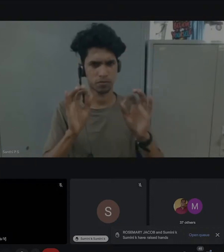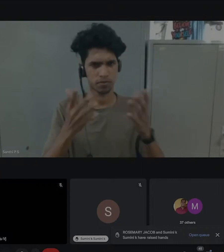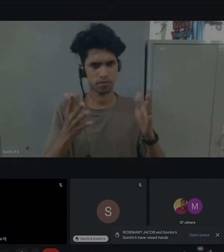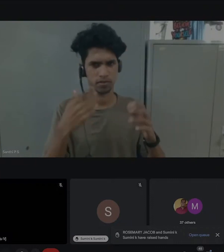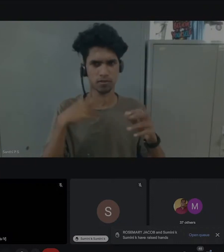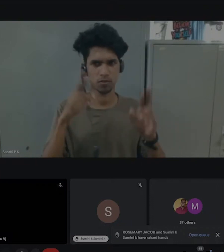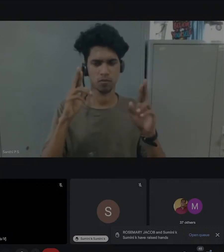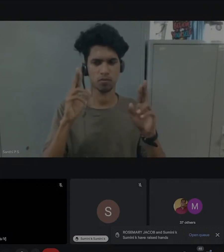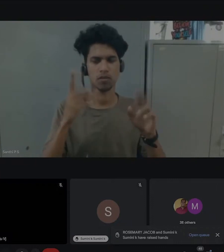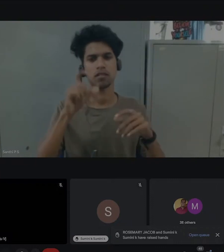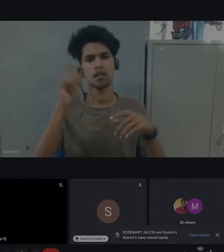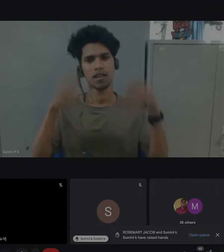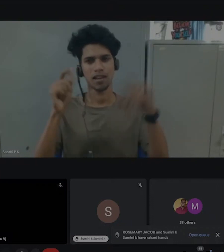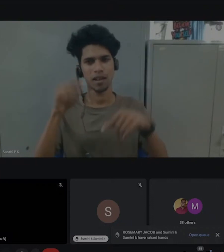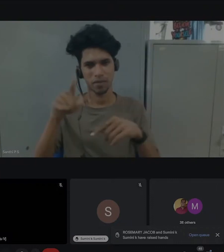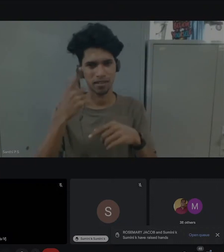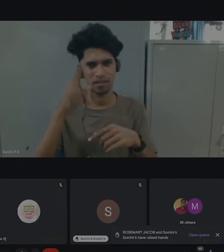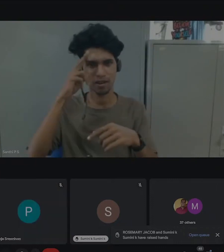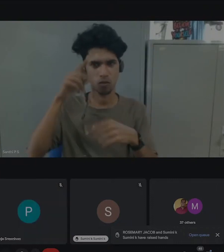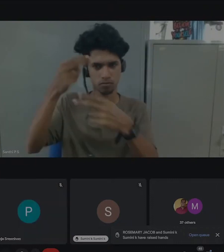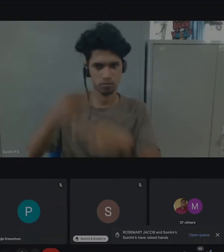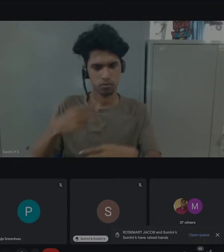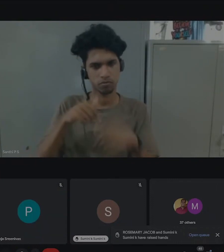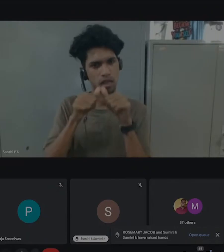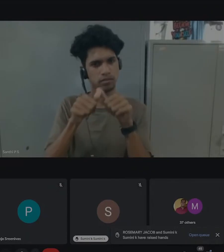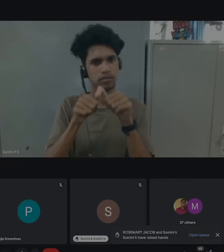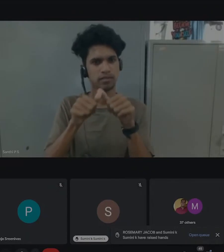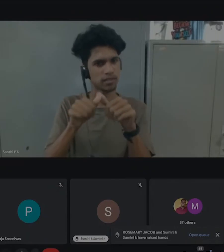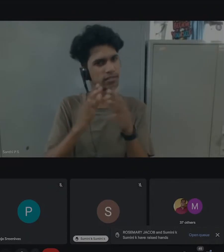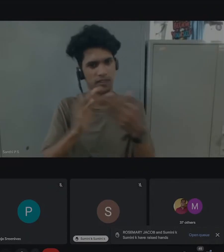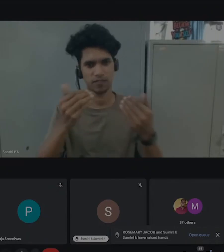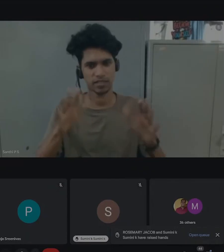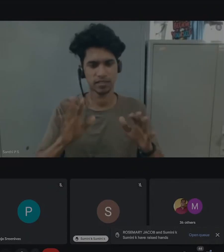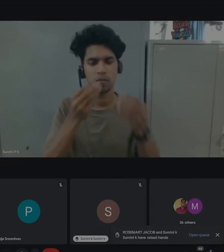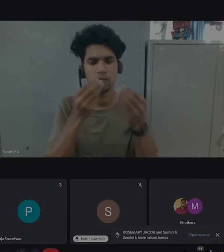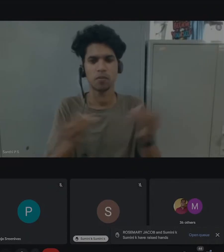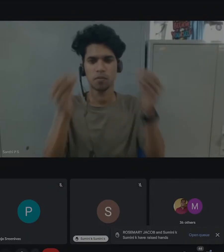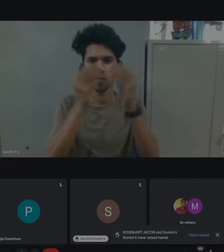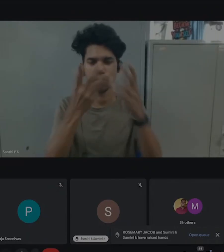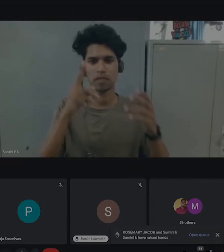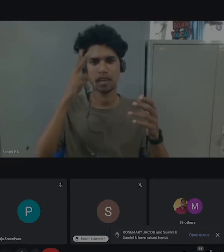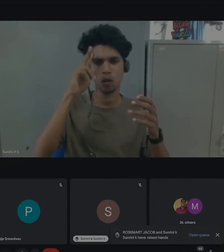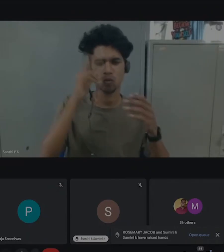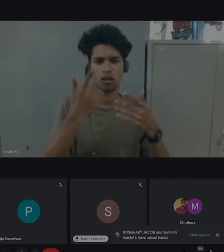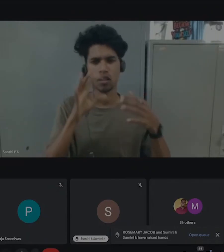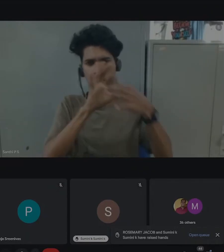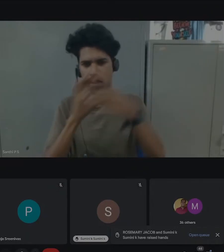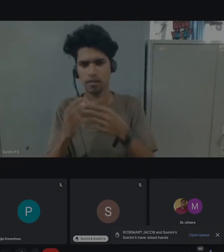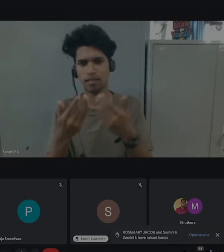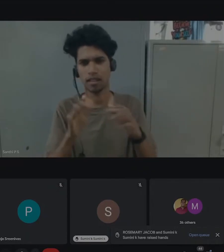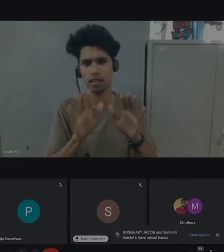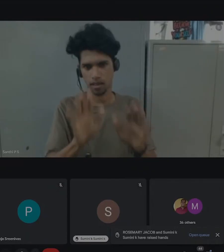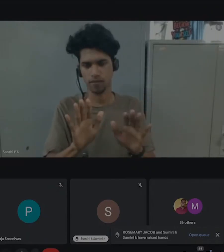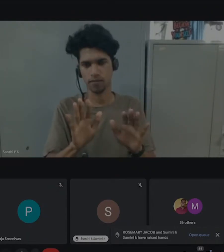ചാറ്റ് ബോക്സിൽ വന്ന ക്വസ്റ്റ്യൻസ് എല്ലാം തന്നെ നമ്മൾ ആൻസർ ചെയ്തിട്ടുണ്ട്. ഇനി കൂടുതൽ ഡൗട്ട്സ് ക്വസ്റ്റ്യൻസ്